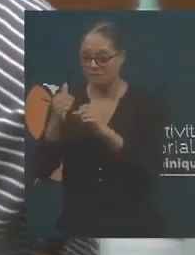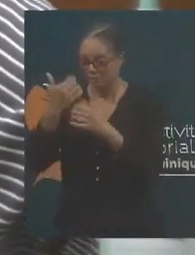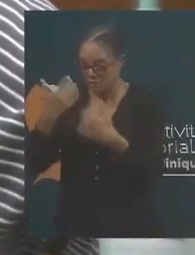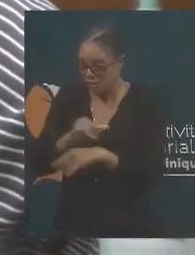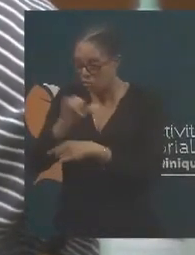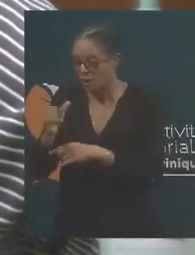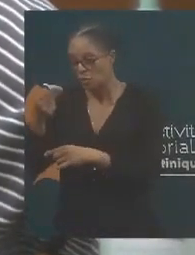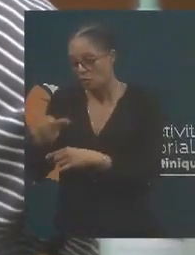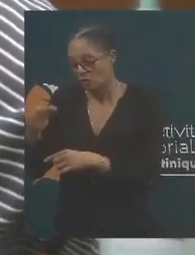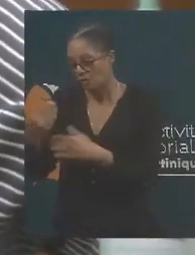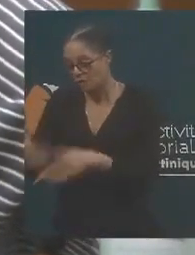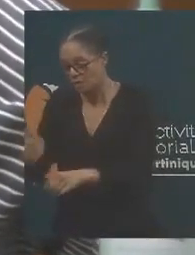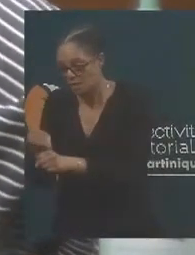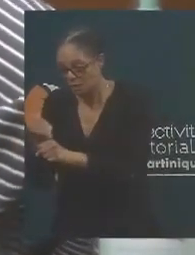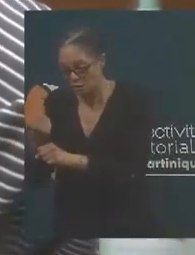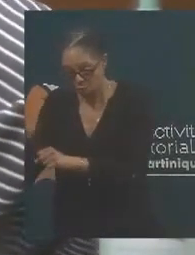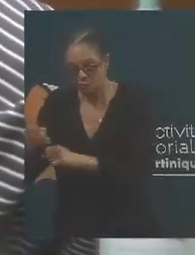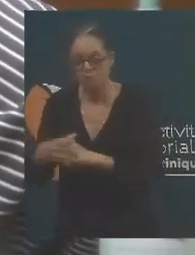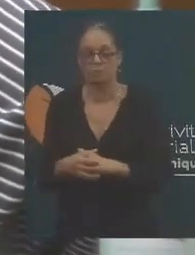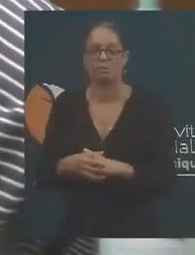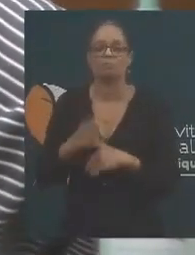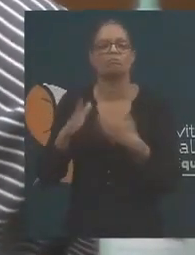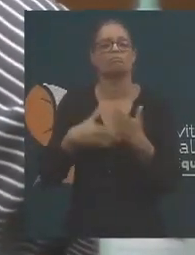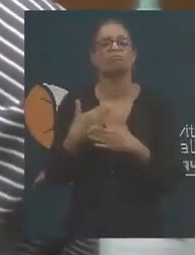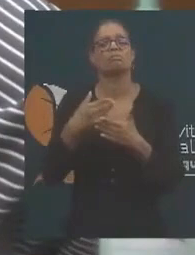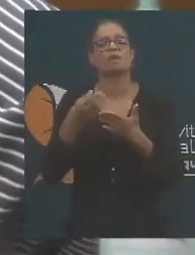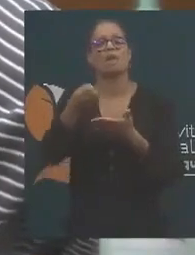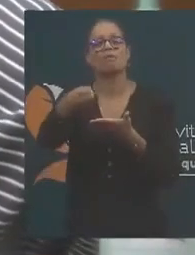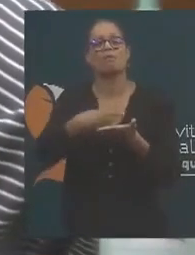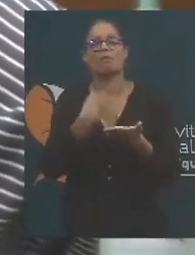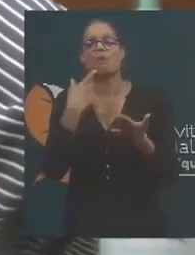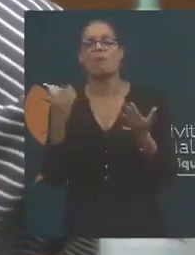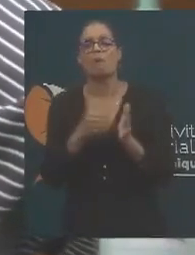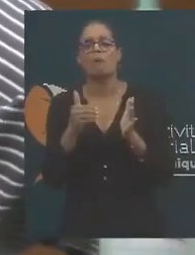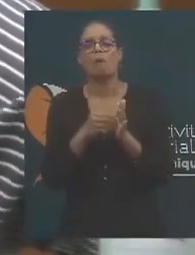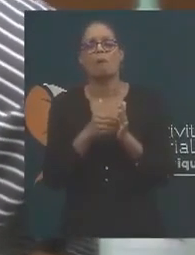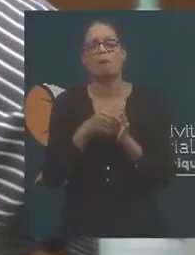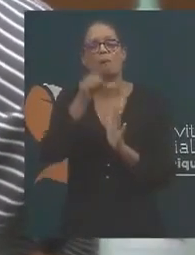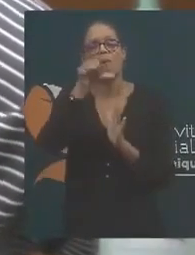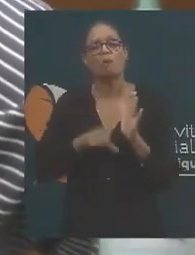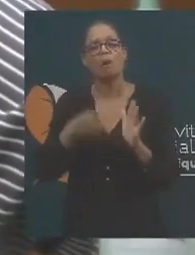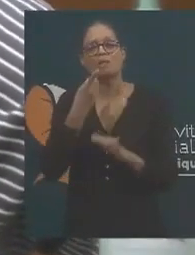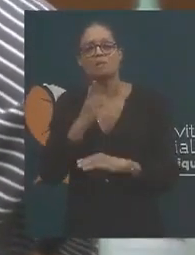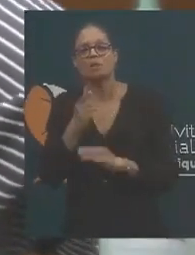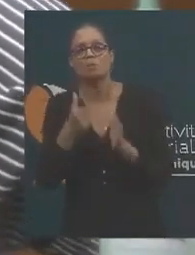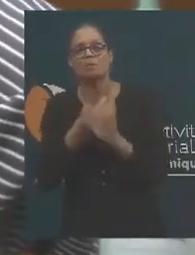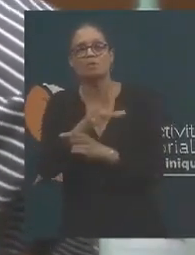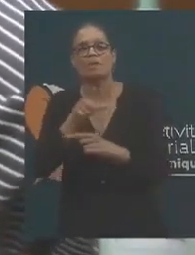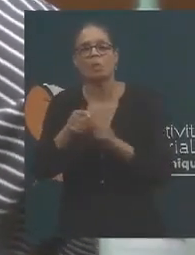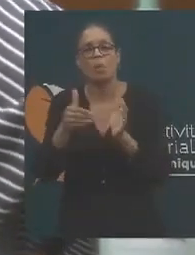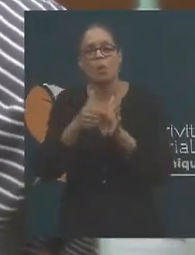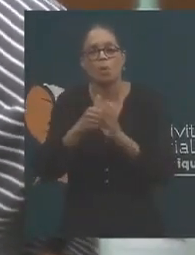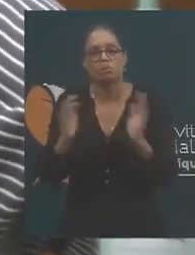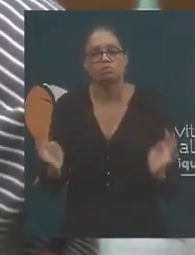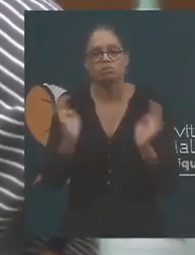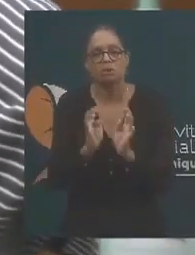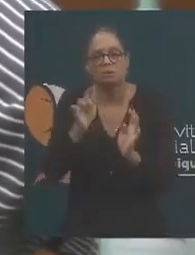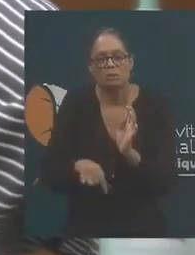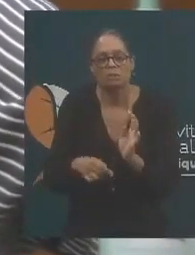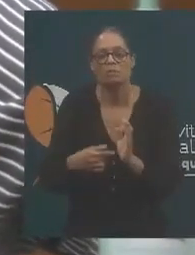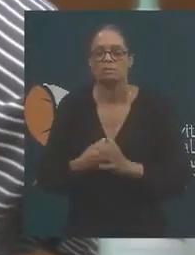novembre. Et puis, on nous a annoncé, le calendrier prévoyait qu'en décembre 2022, il faut absolument une